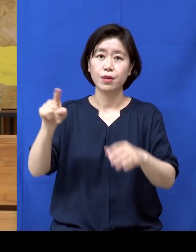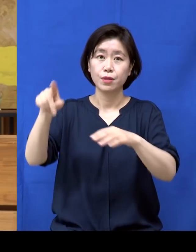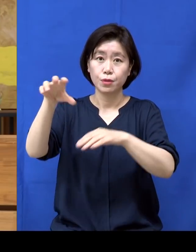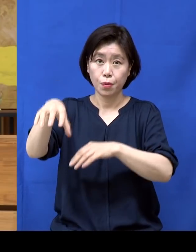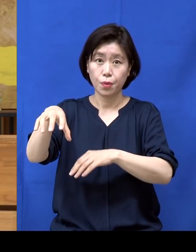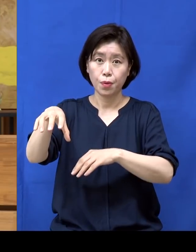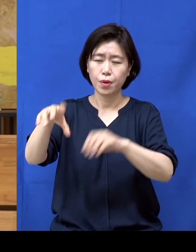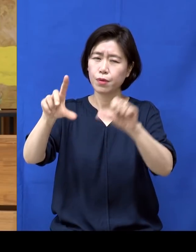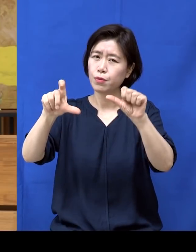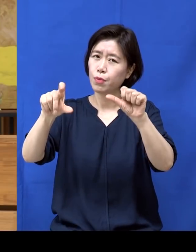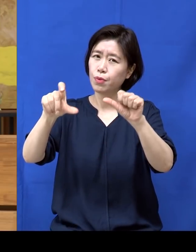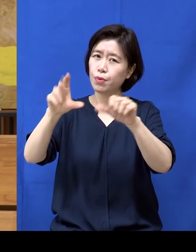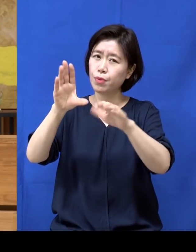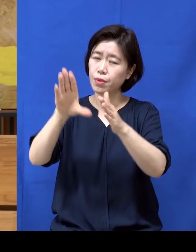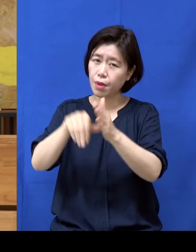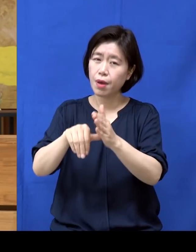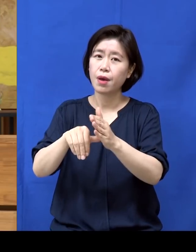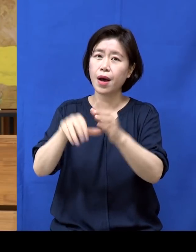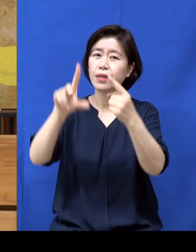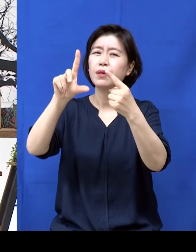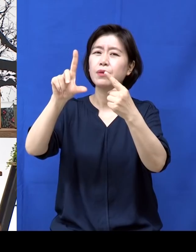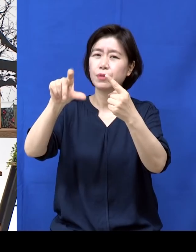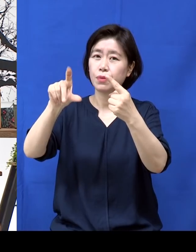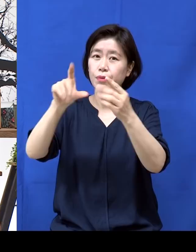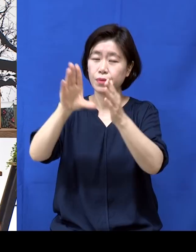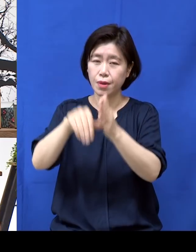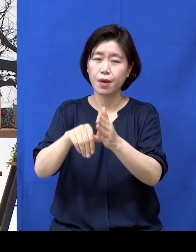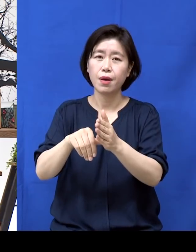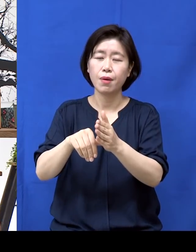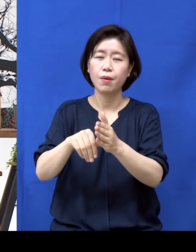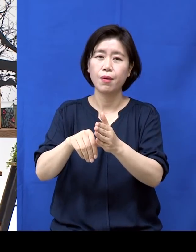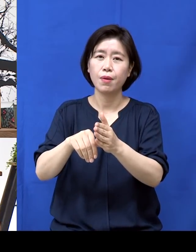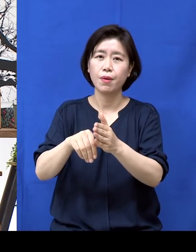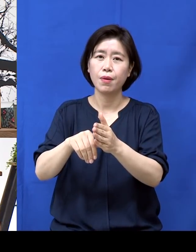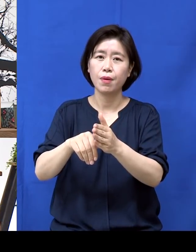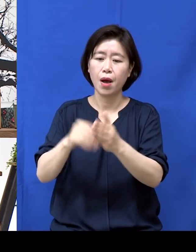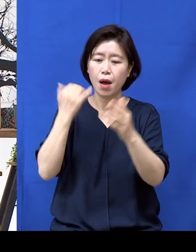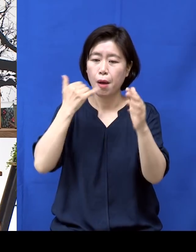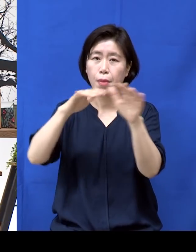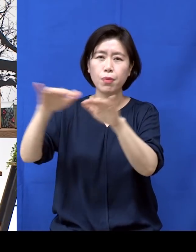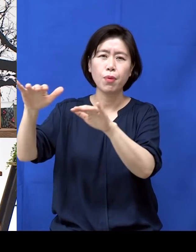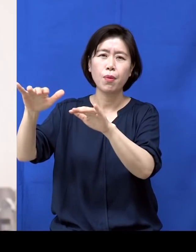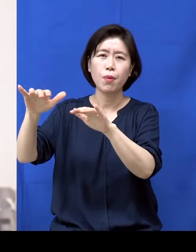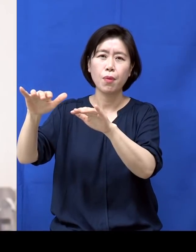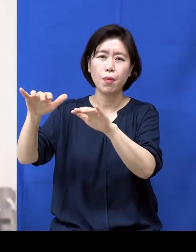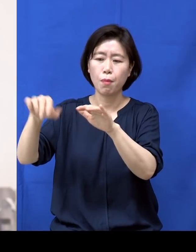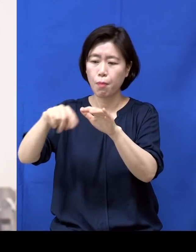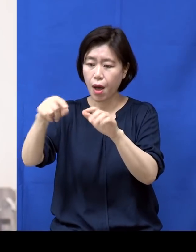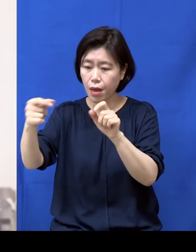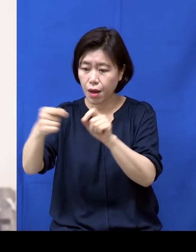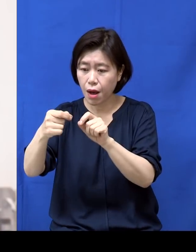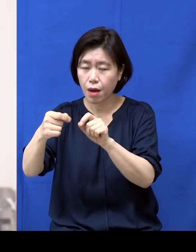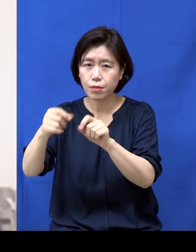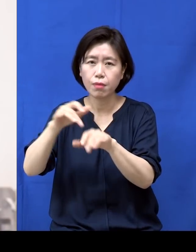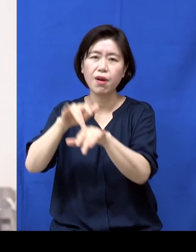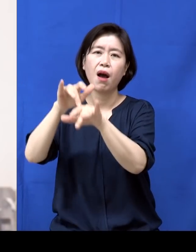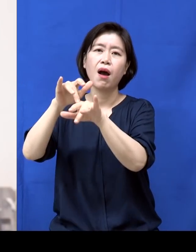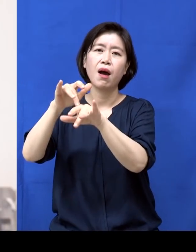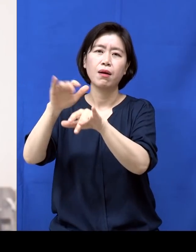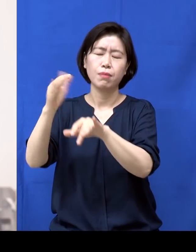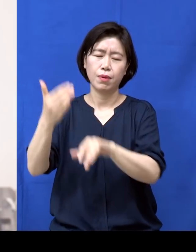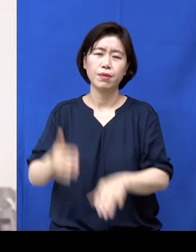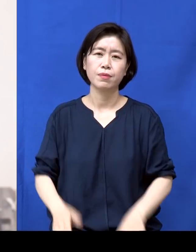휩쓸려서 실종되는 일이 있었어요. 다 같이 이제 갔었는데 13일에 이제 파도에 한번